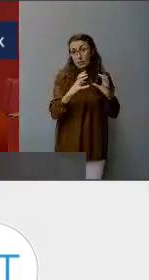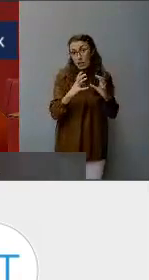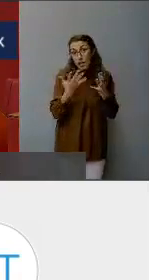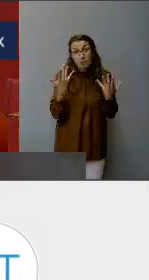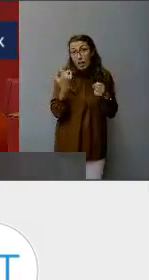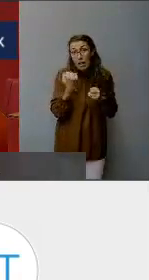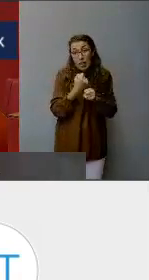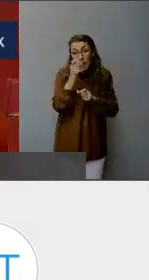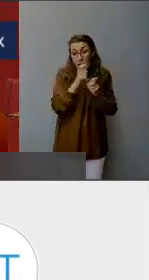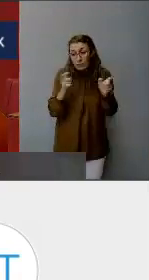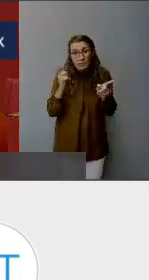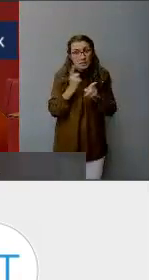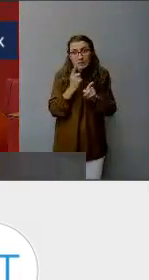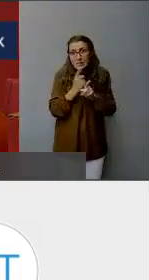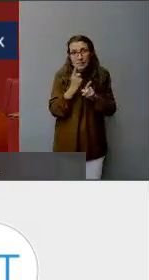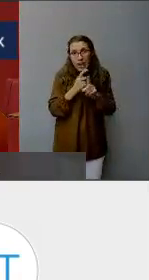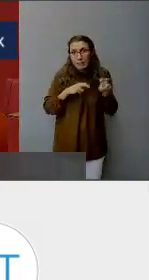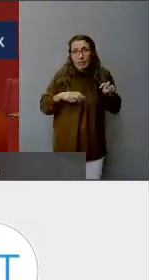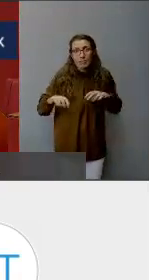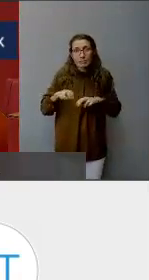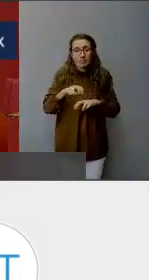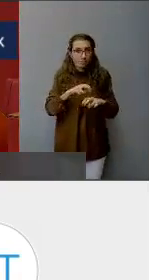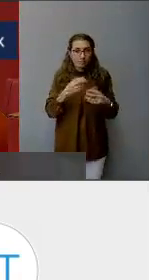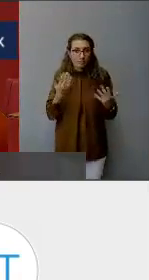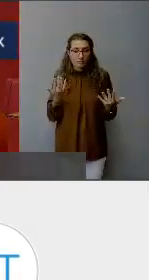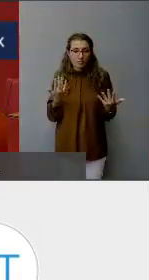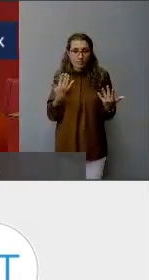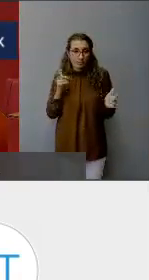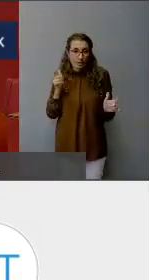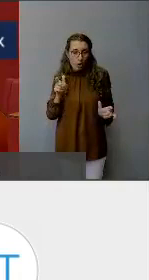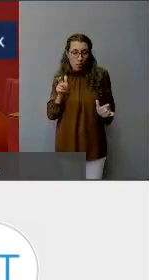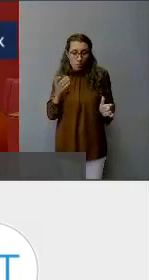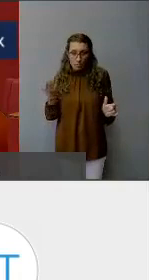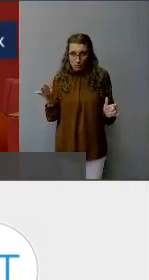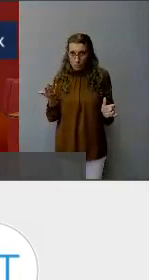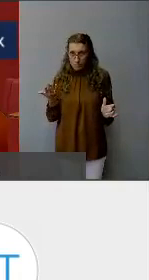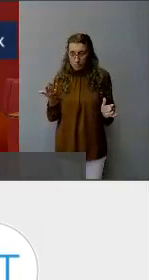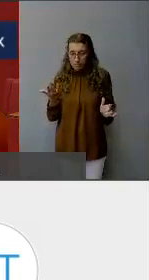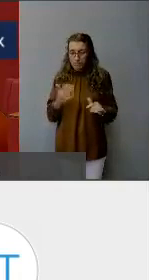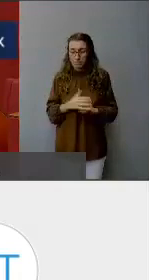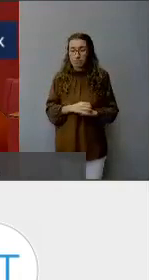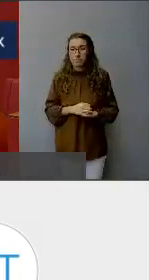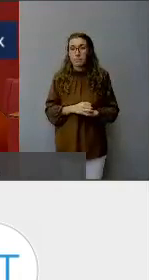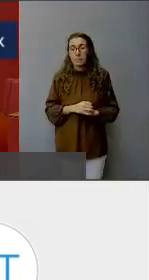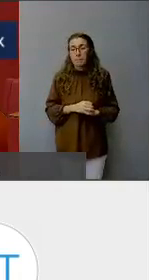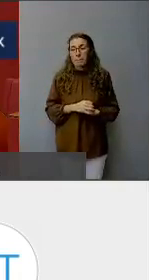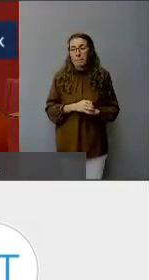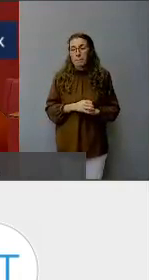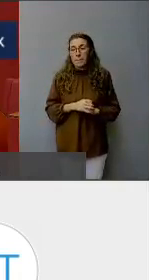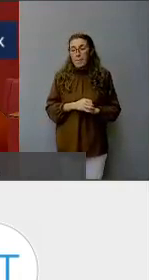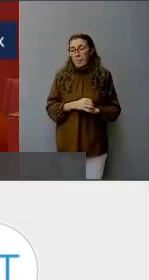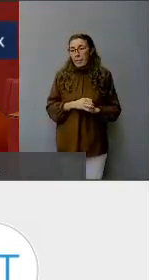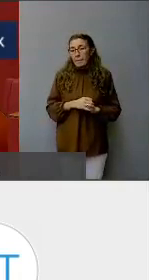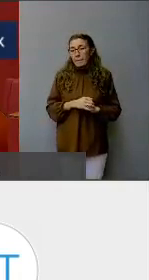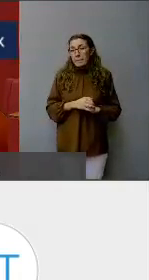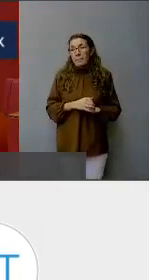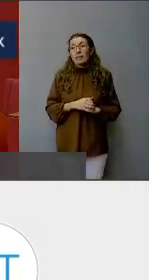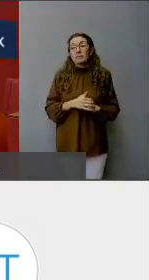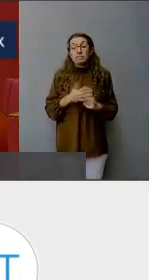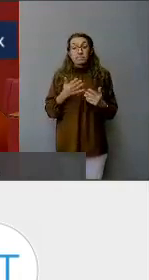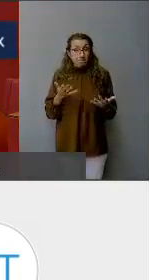hanno a che fare il gioco forza col passaggio da quella da quella da quella piazza ora